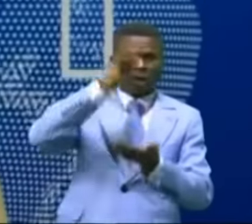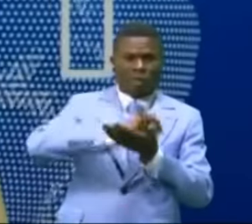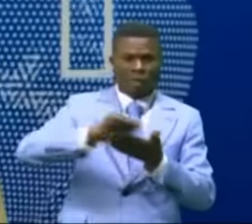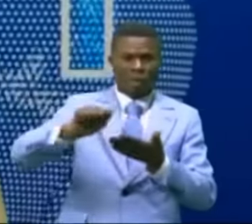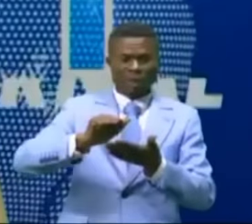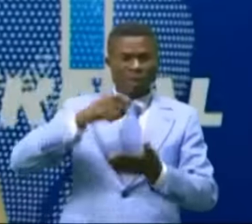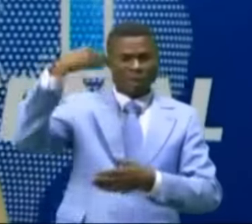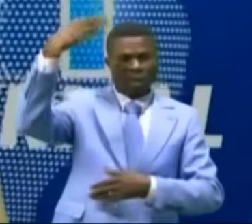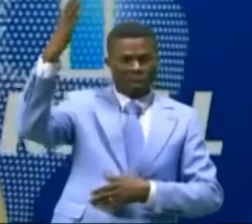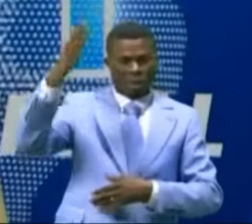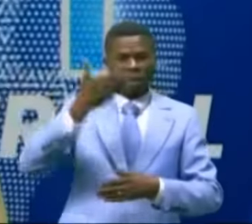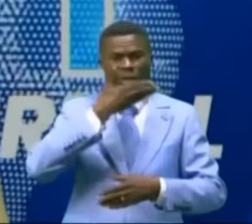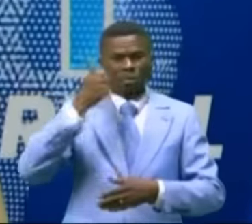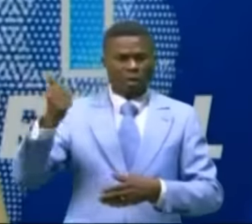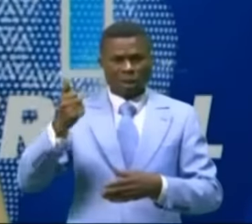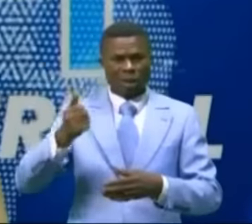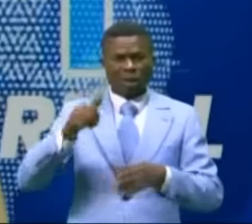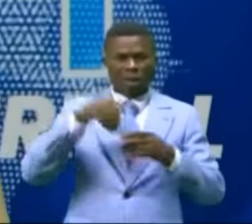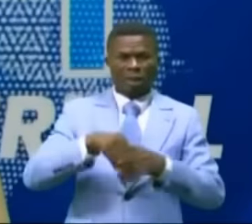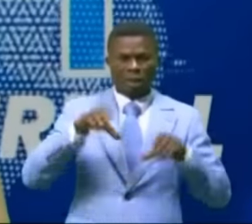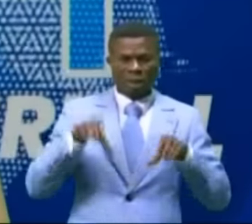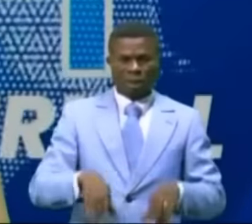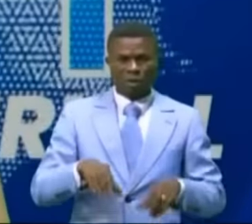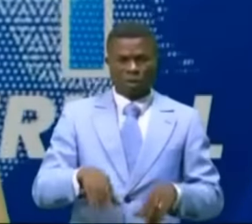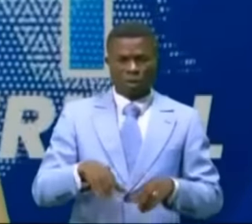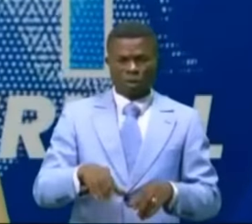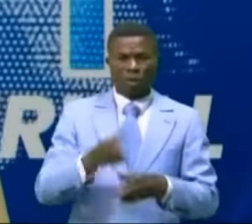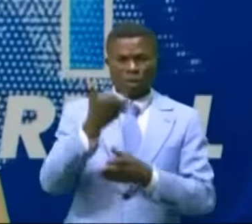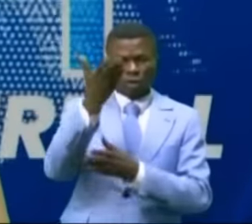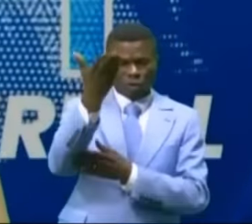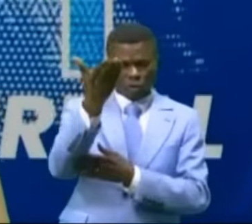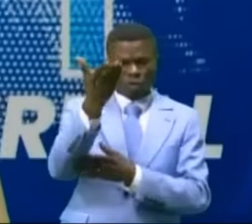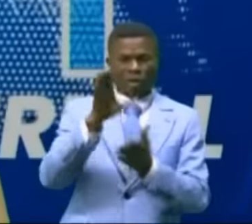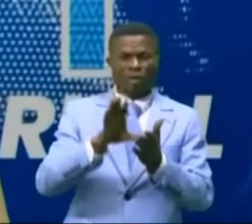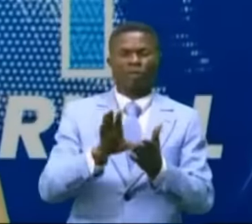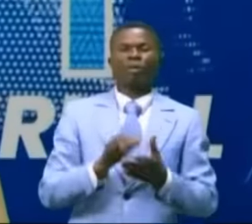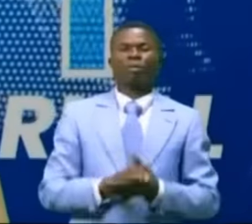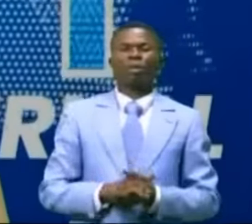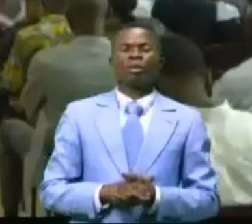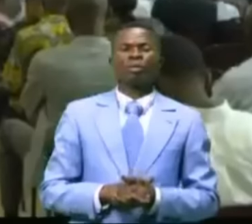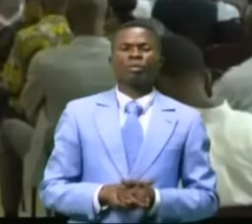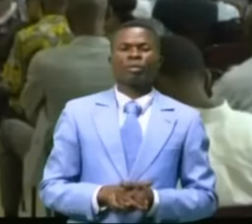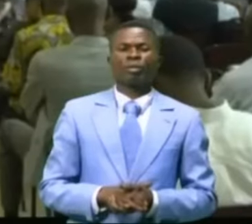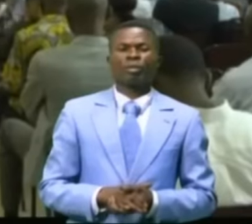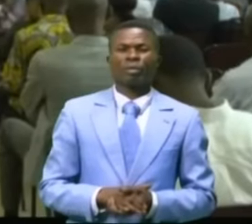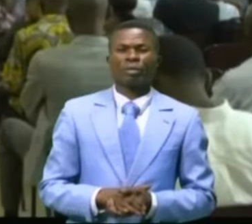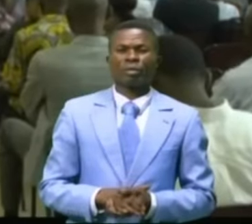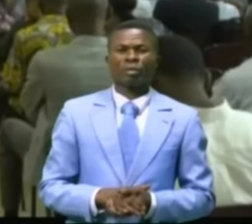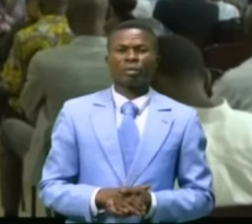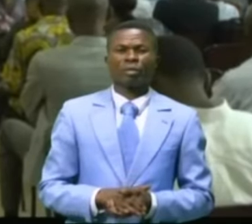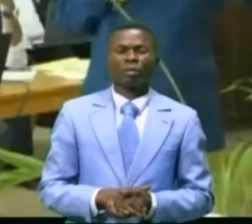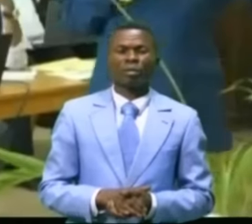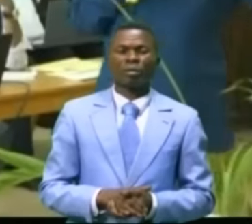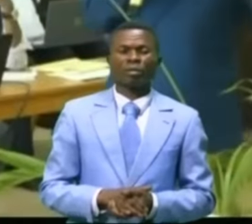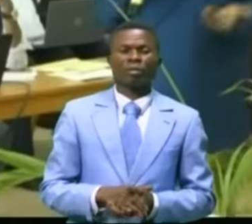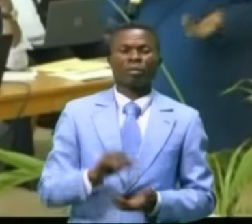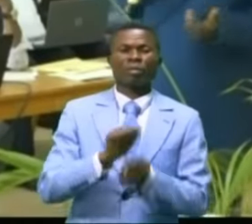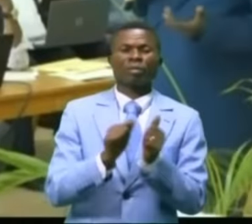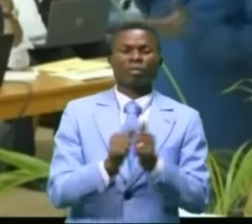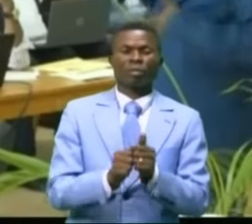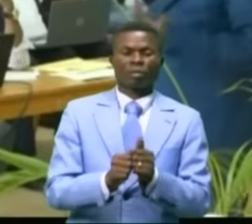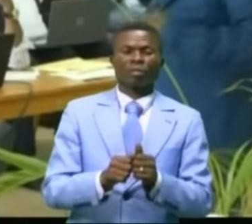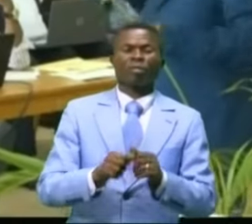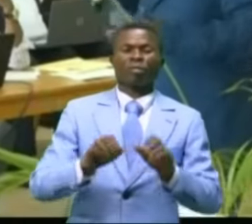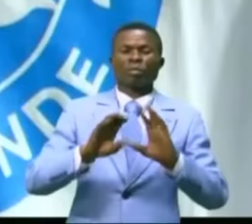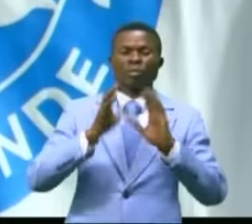les générations actuelles et futures en RDC. Betsy Amani, Joséphine Liondo. C'est devant une assistance hétérogène